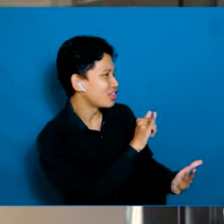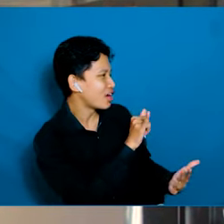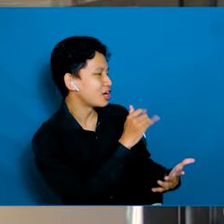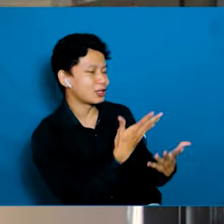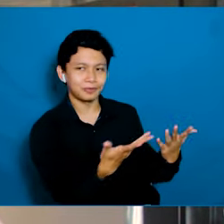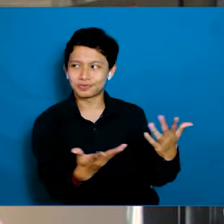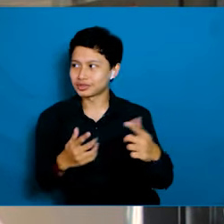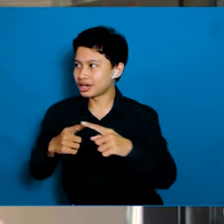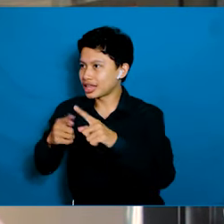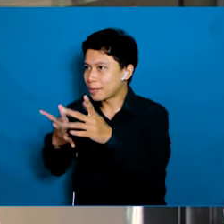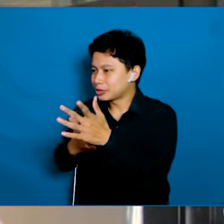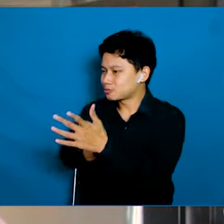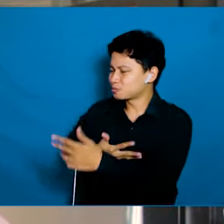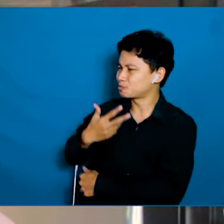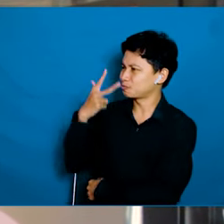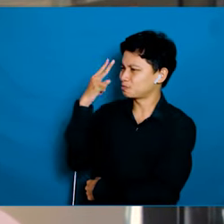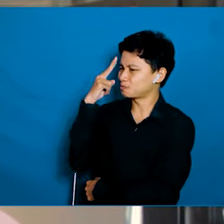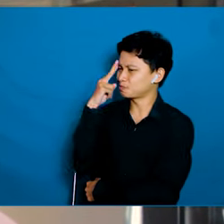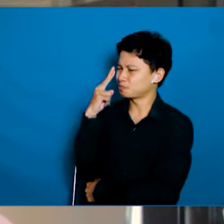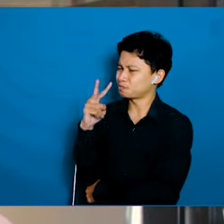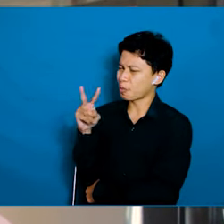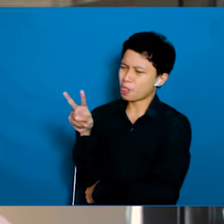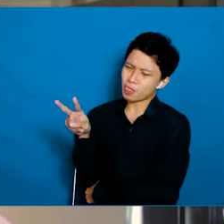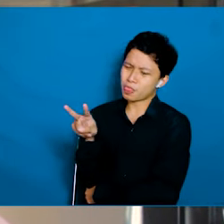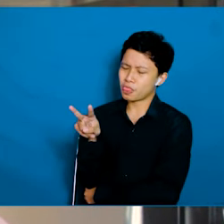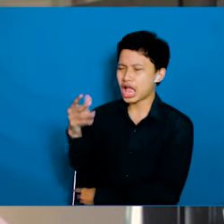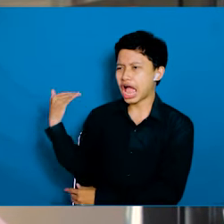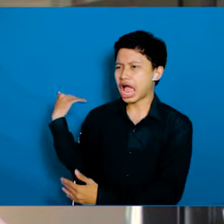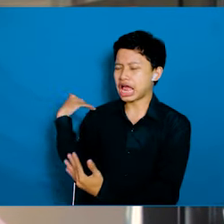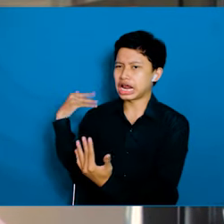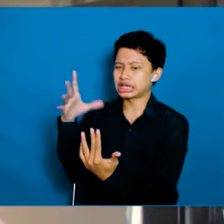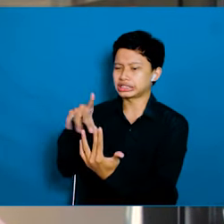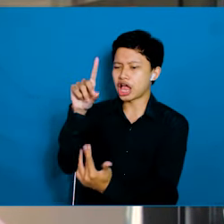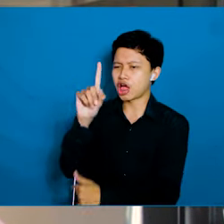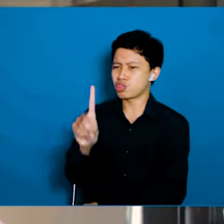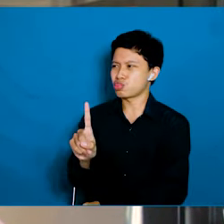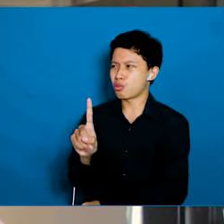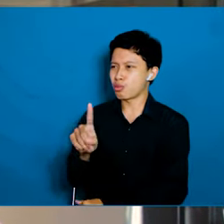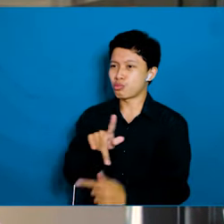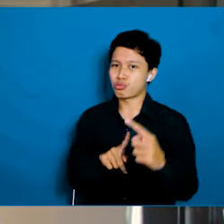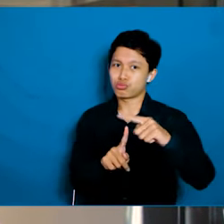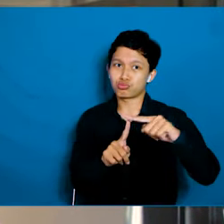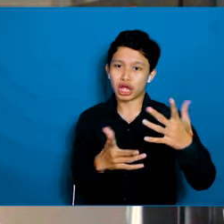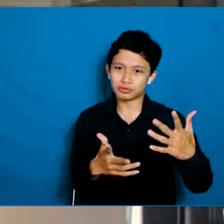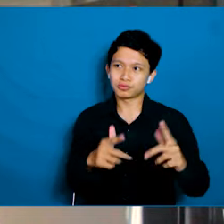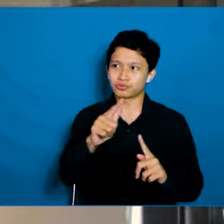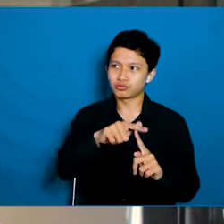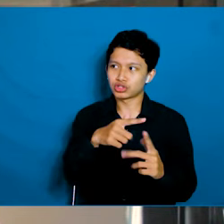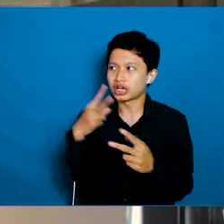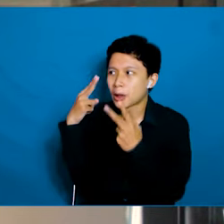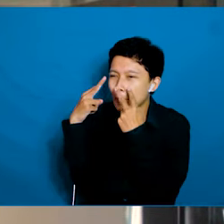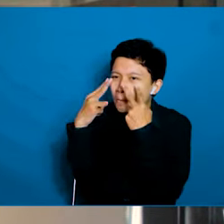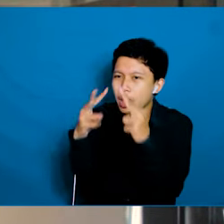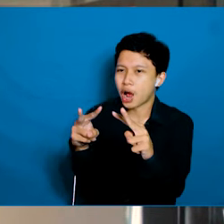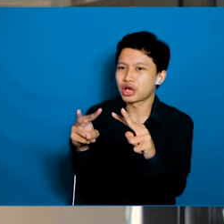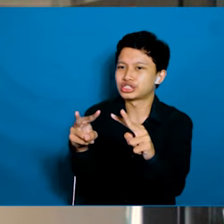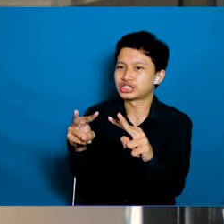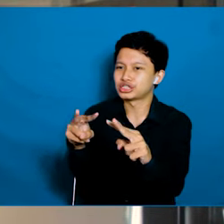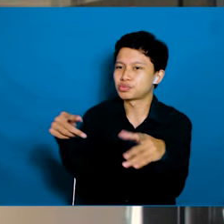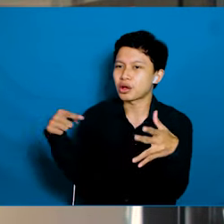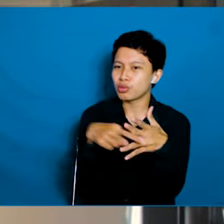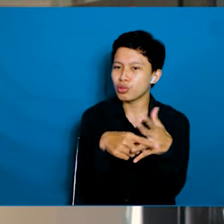Tetapi kalau saya melihat juga ada satu peran penyelenggara dan pengawas pemilu yang